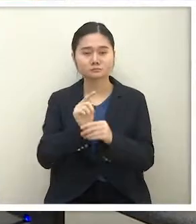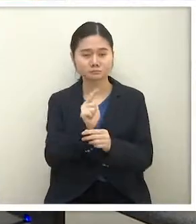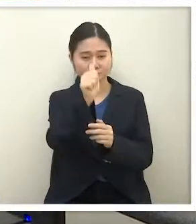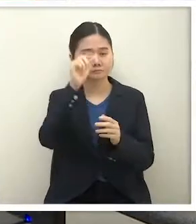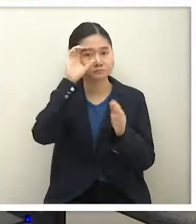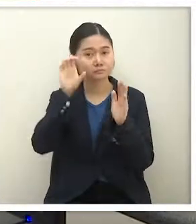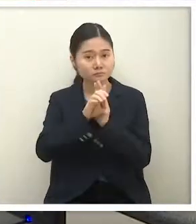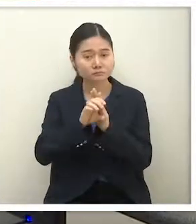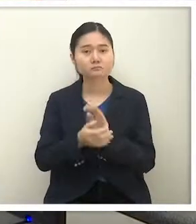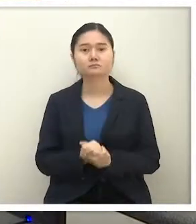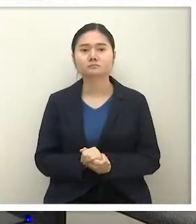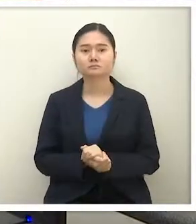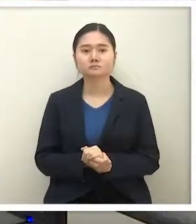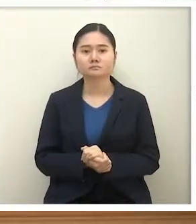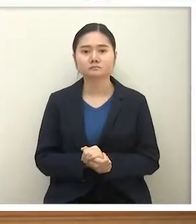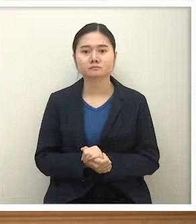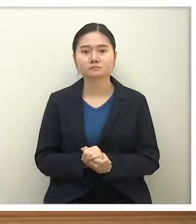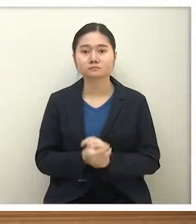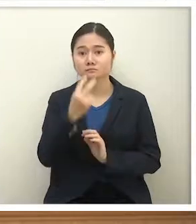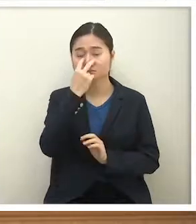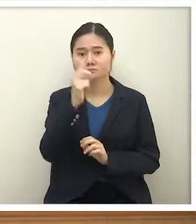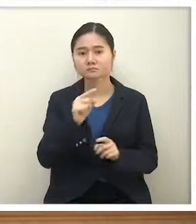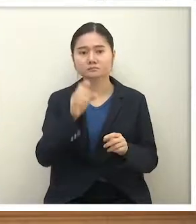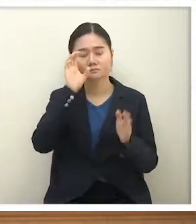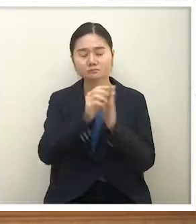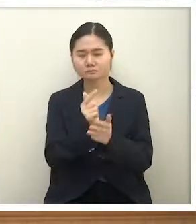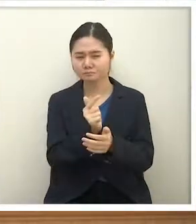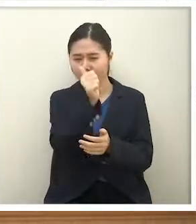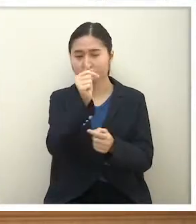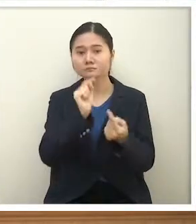าพใช่ไหมเราเห็นไหมครับว่ามีจุดเด่นอยู่ตรงไหน